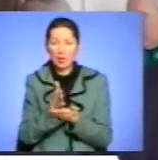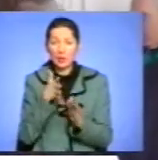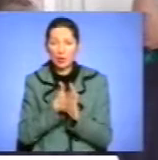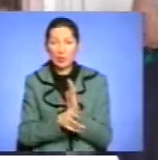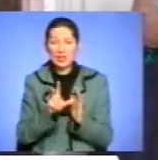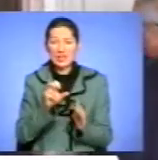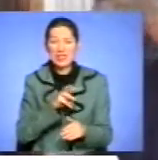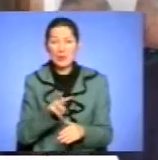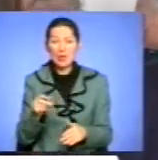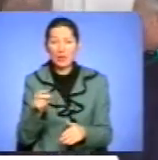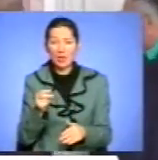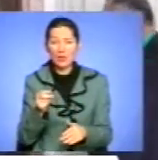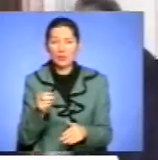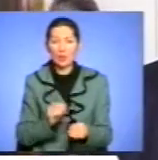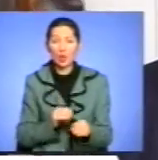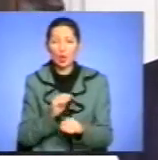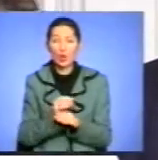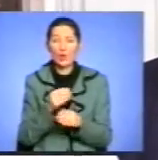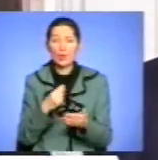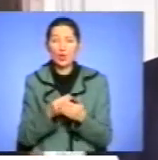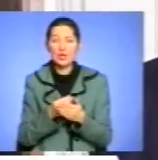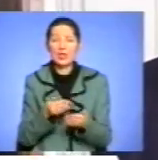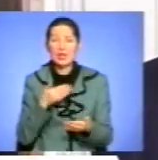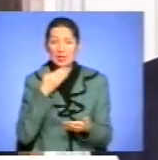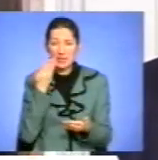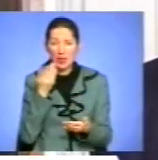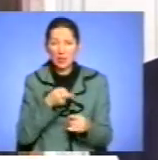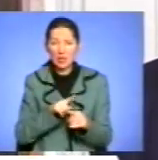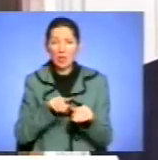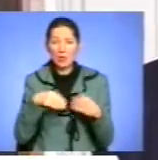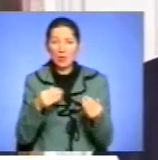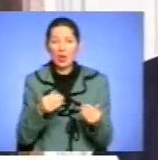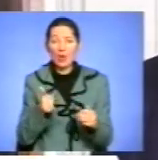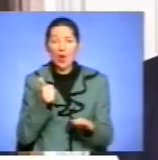гривень. Додатковий бюджетний запит, який подав розголовний розпорядник,